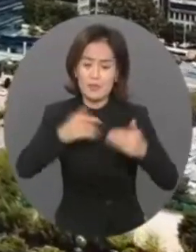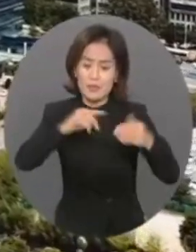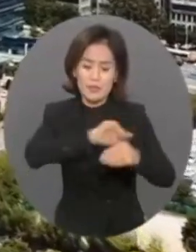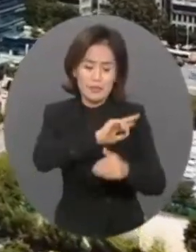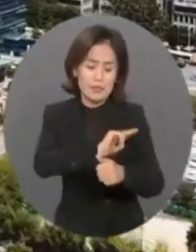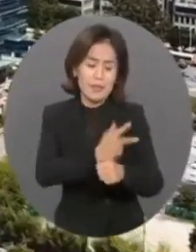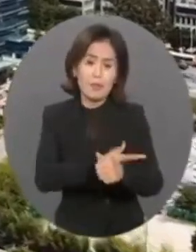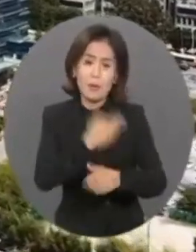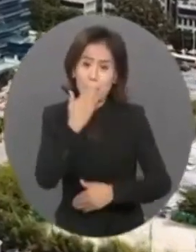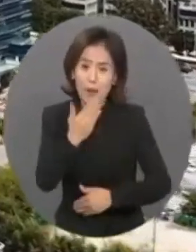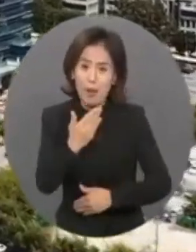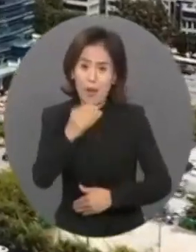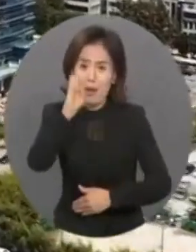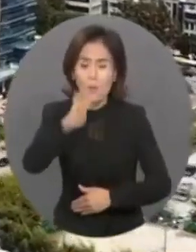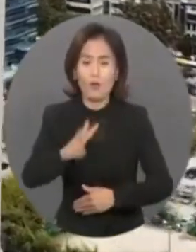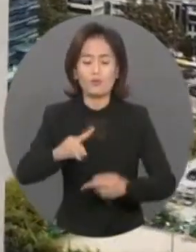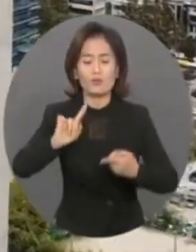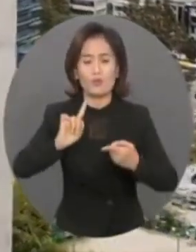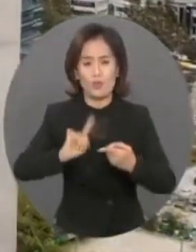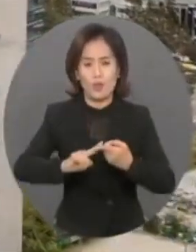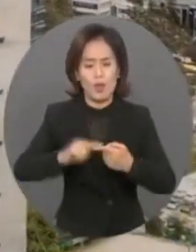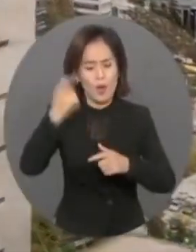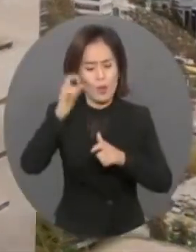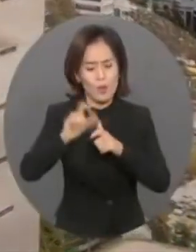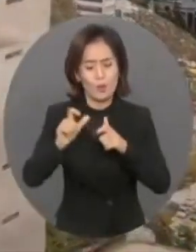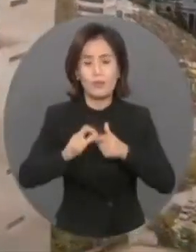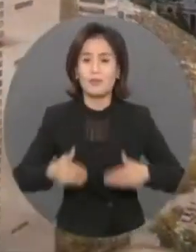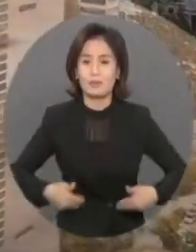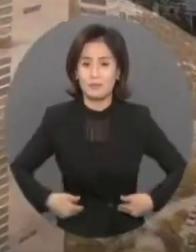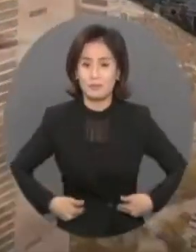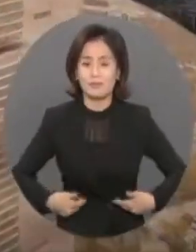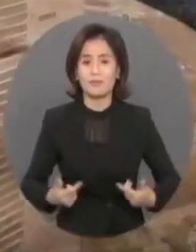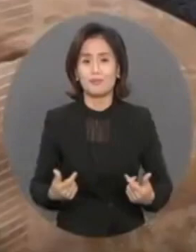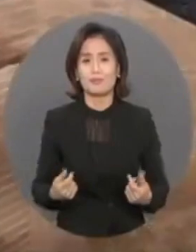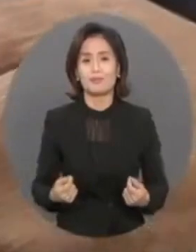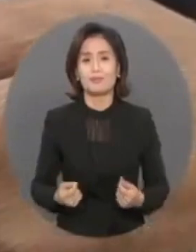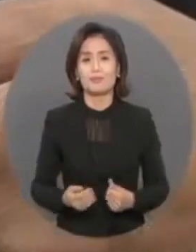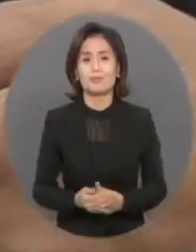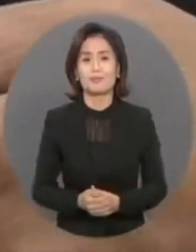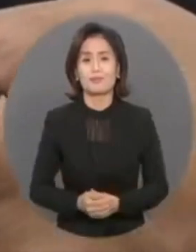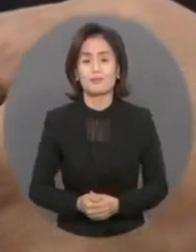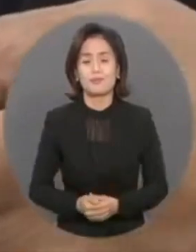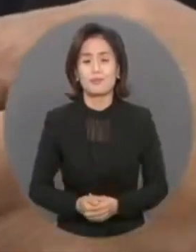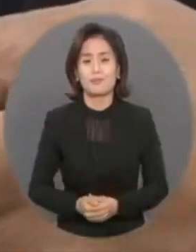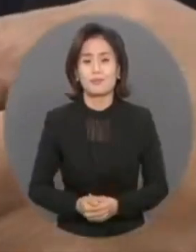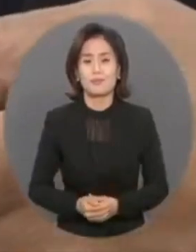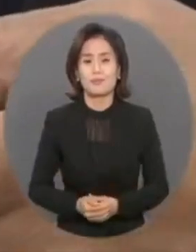것인지 광주다운 수요 기준에 대한 고민이 필요합니다 MBC 뉴스 주연정입니다